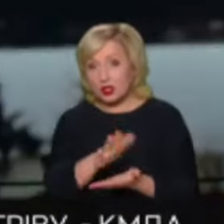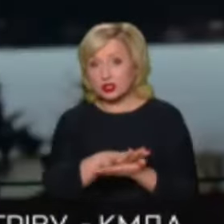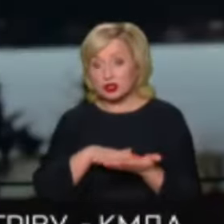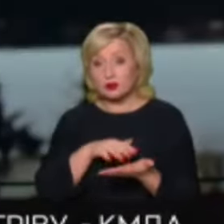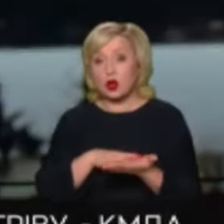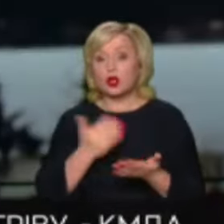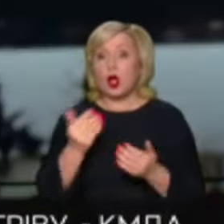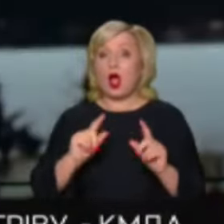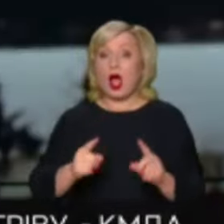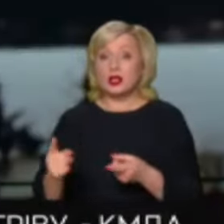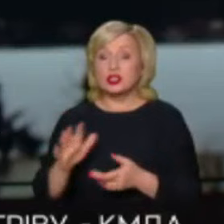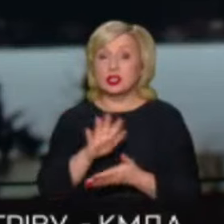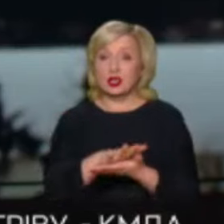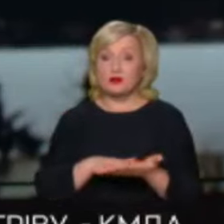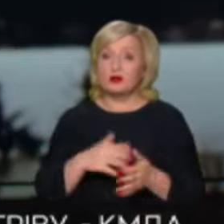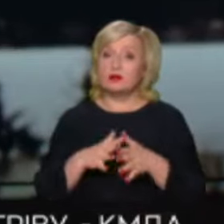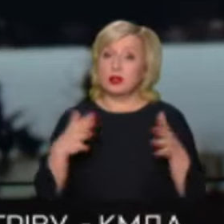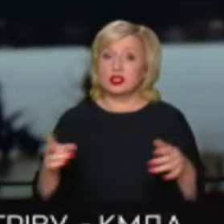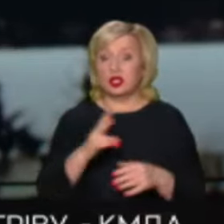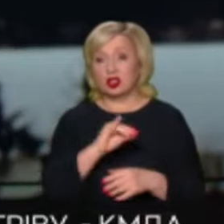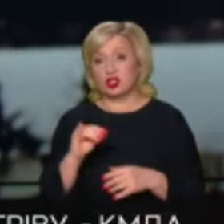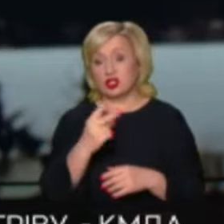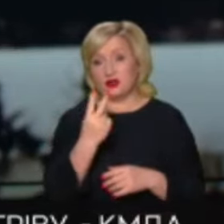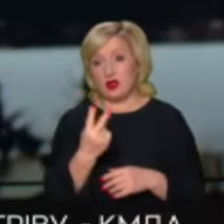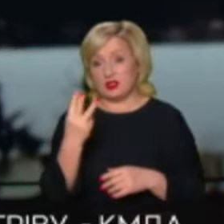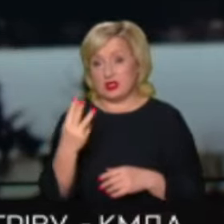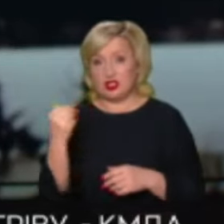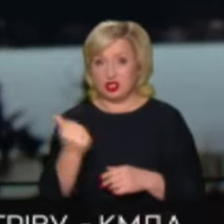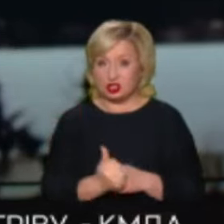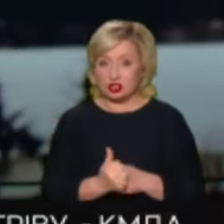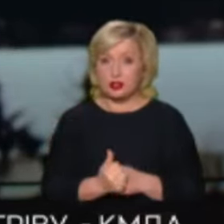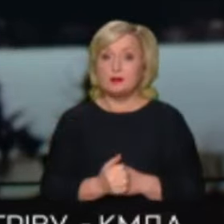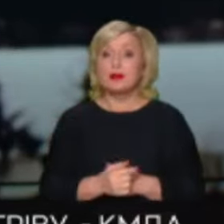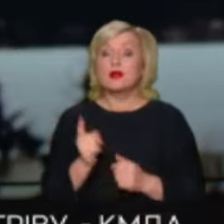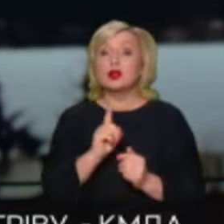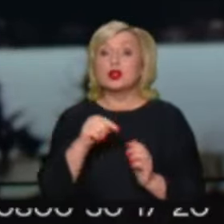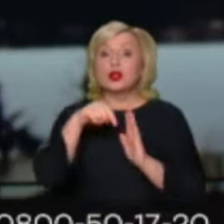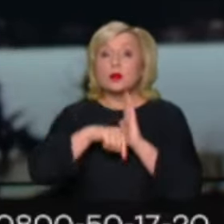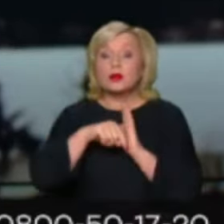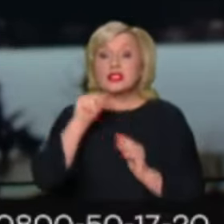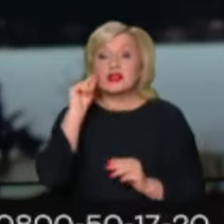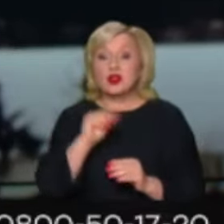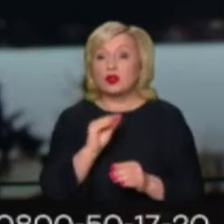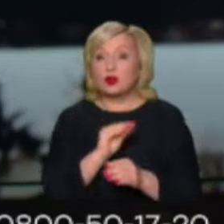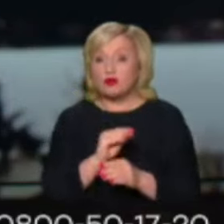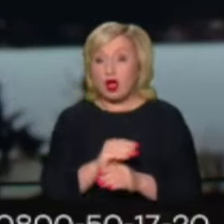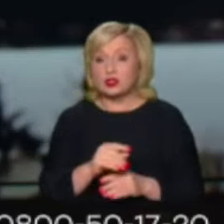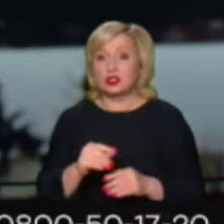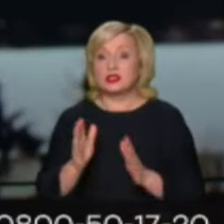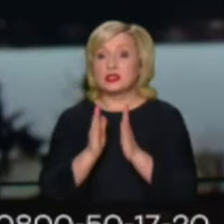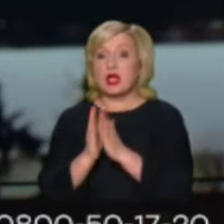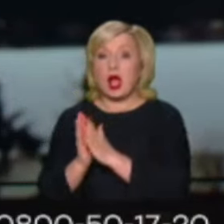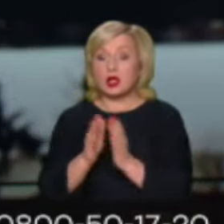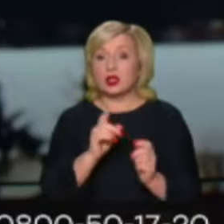арешт буде тривати більше, ніж 2-3 тижні. Ще трохи... Значить, в чому його звинувачують? Заклики до